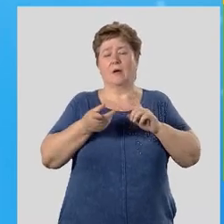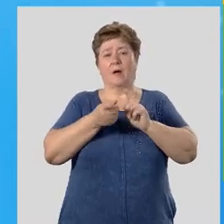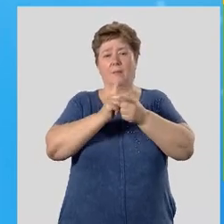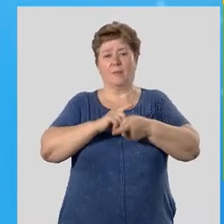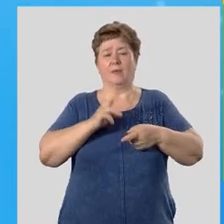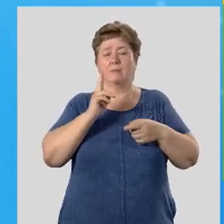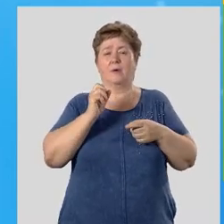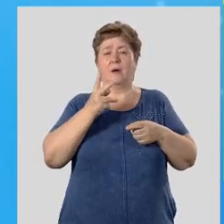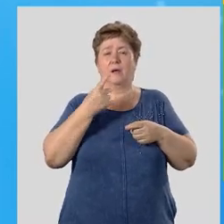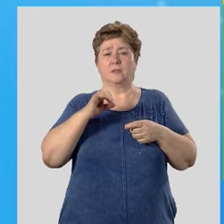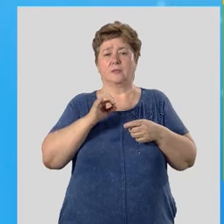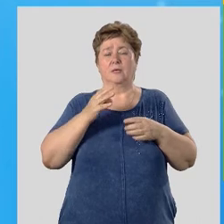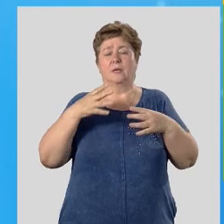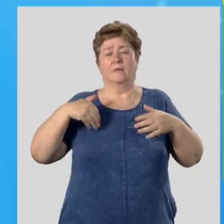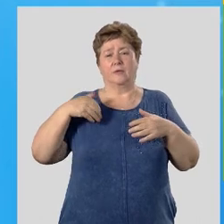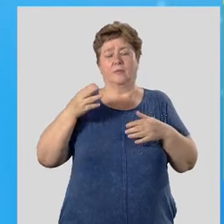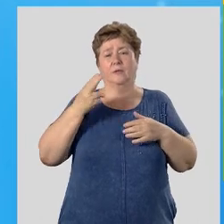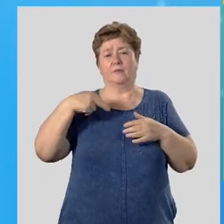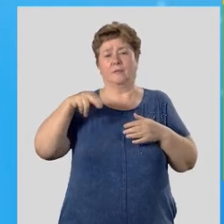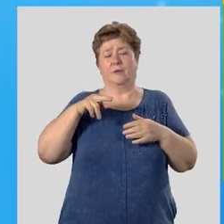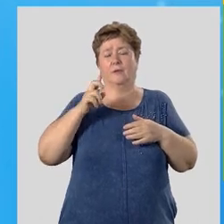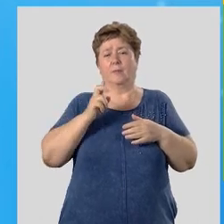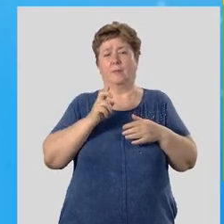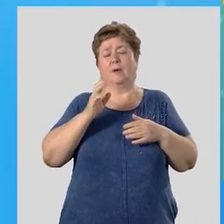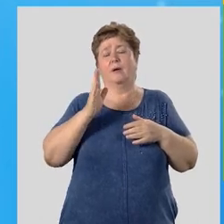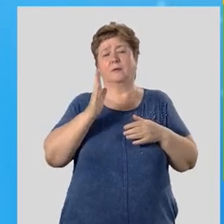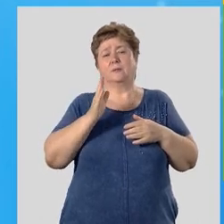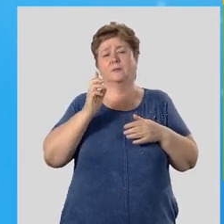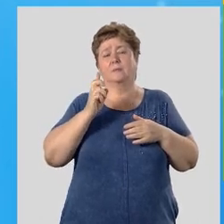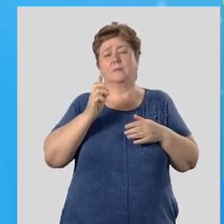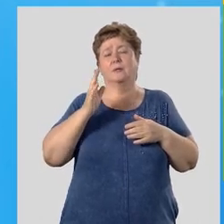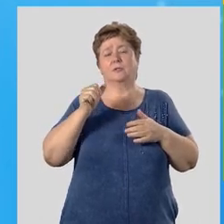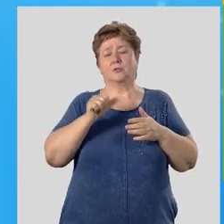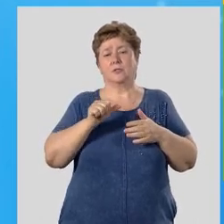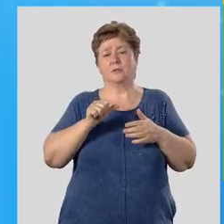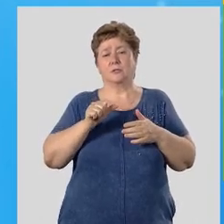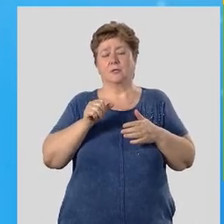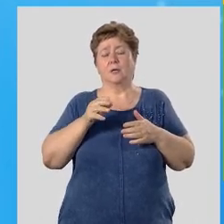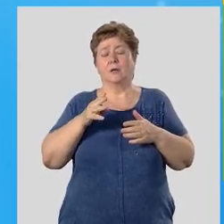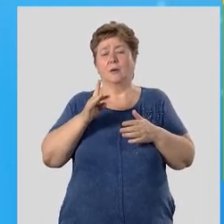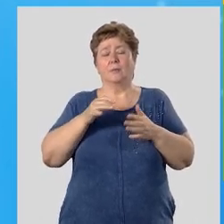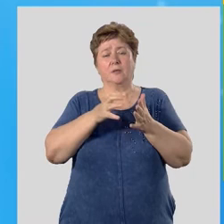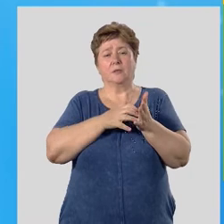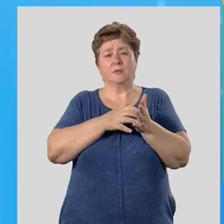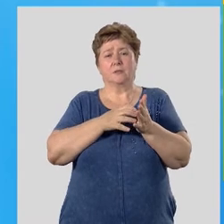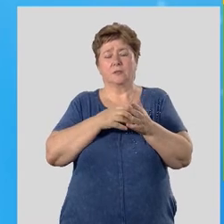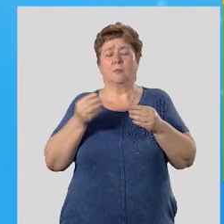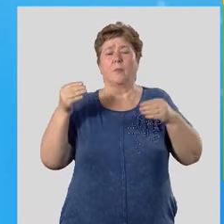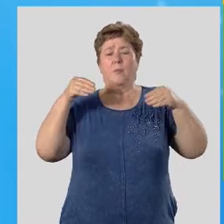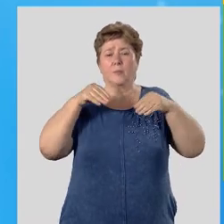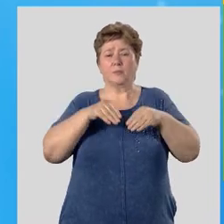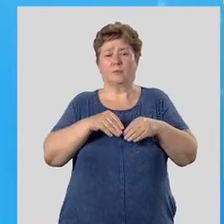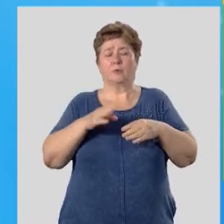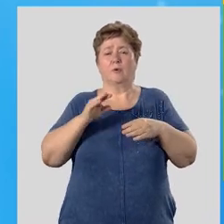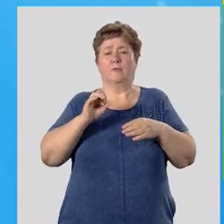обменом кальция, витаминов D, B1, B6. При недостаточном